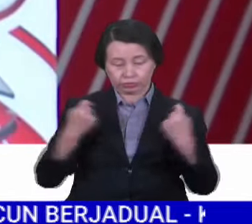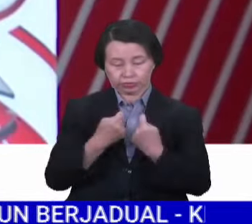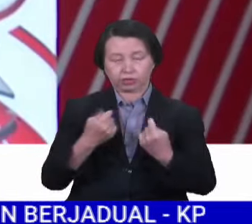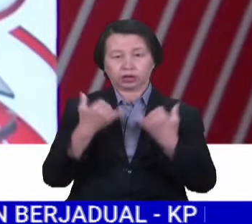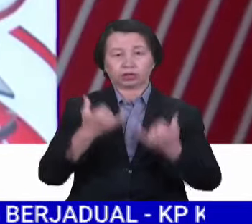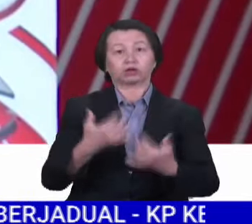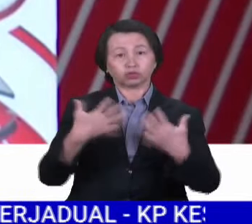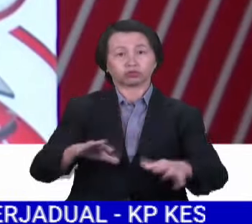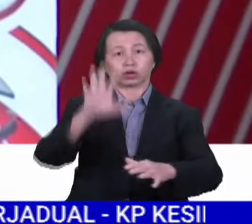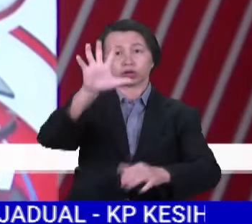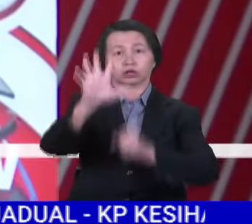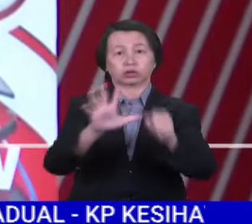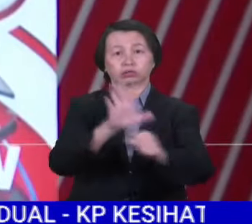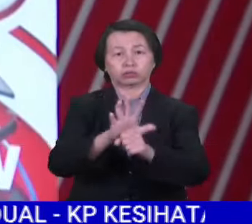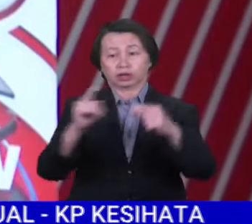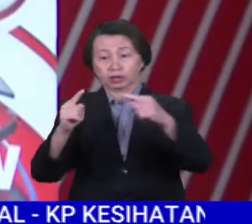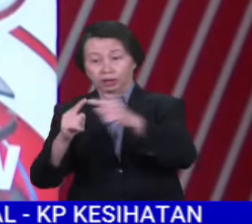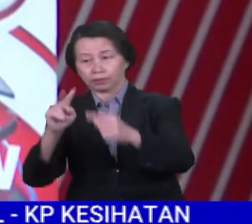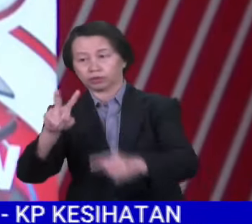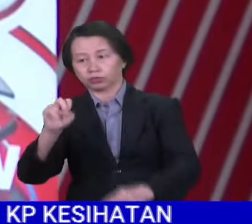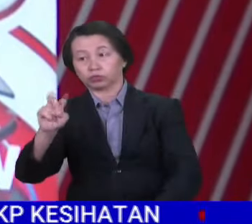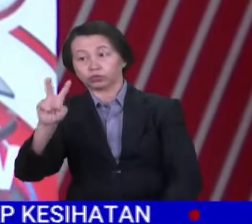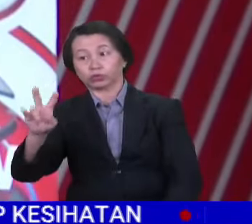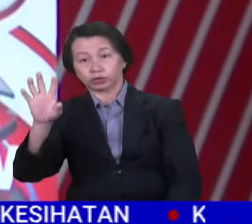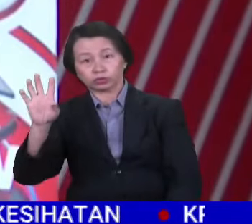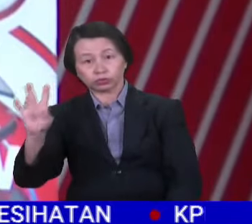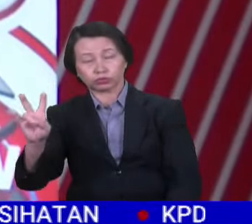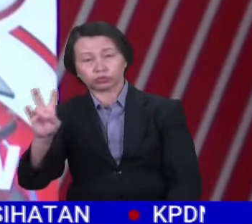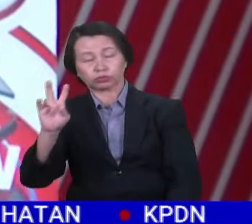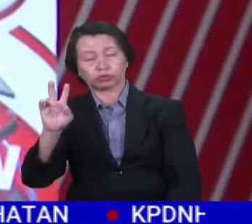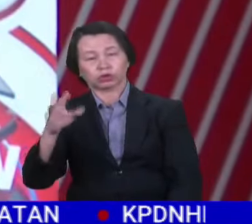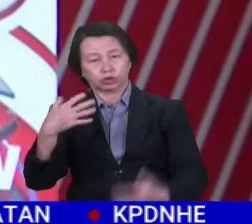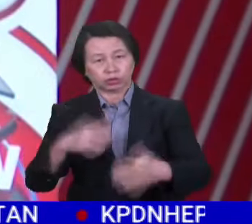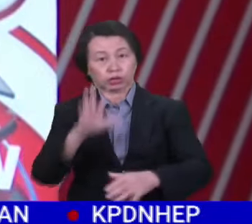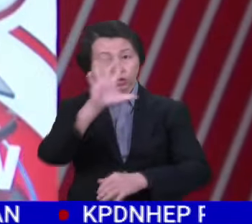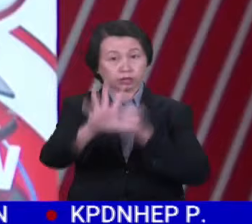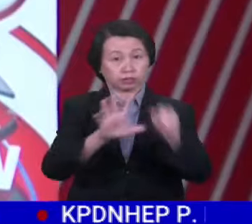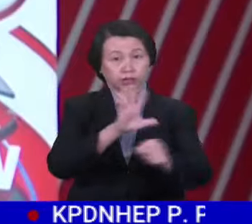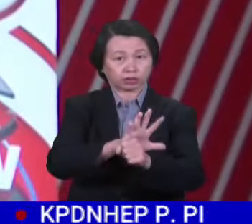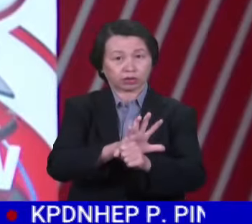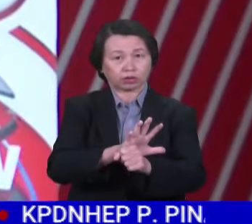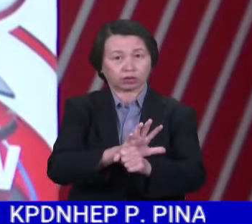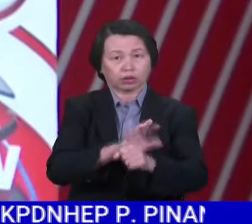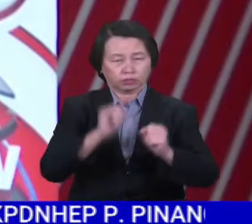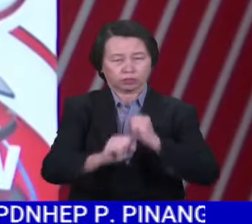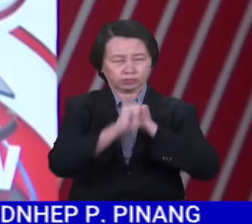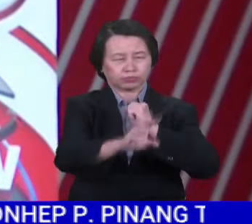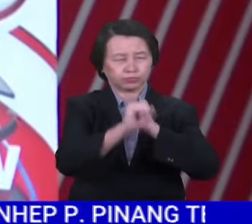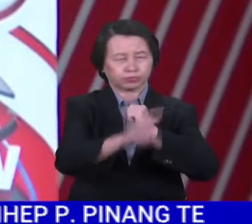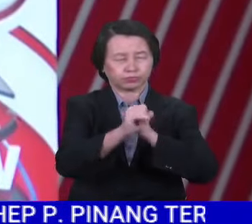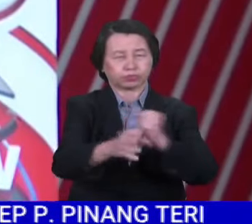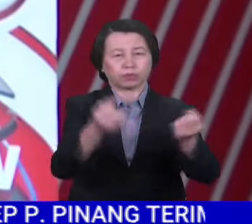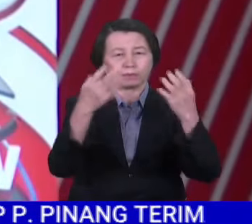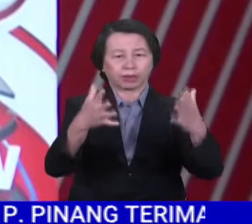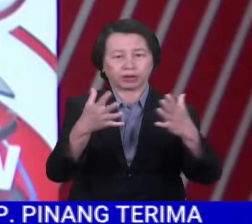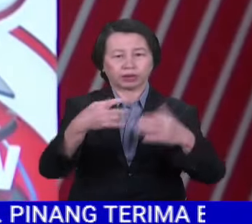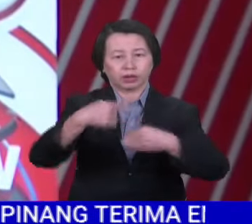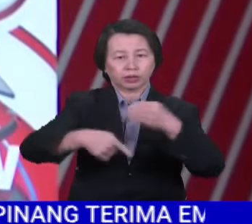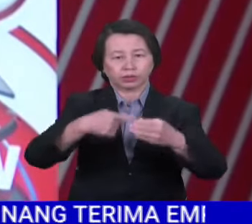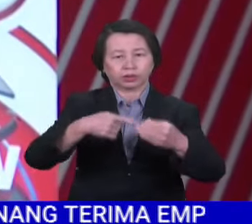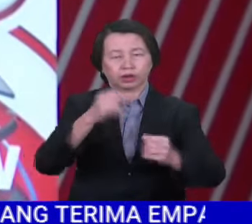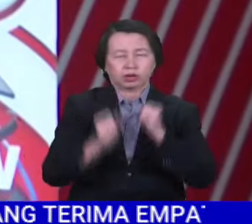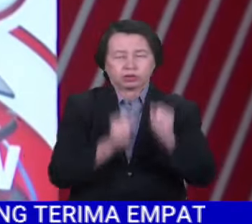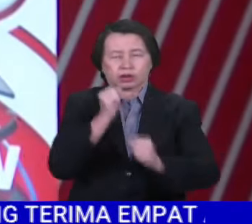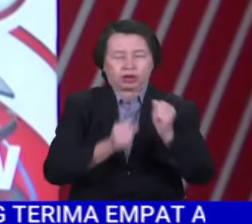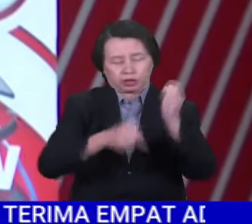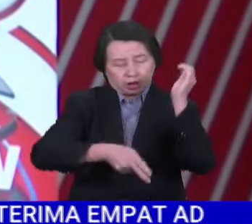heavies watching harap Adam lima tahun nih boleh promosikan lagi banyak pesawat sukamena